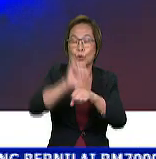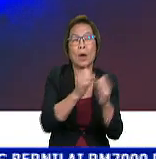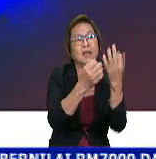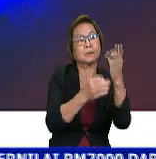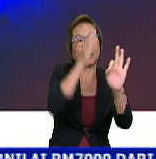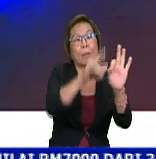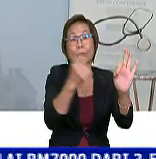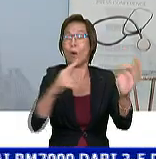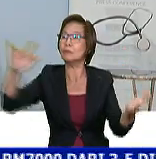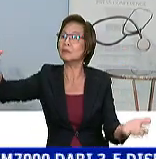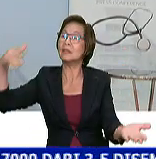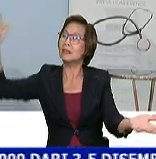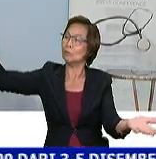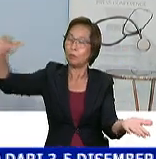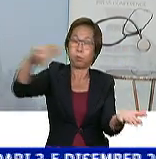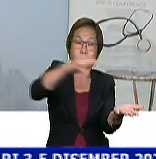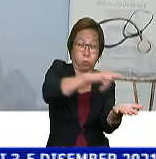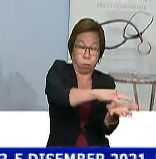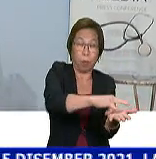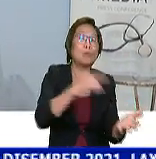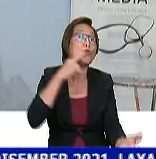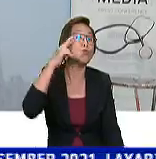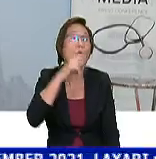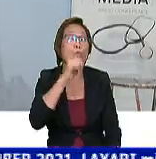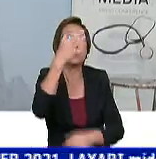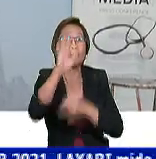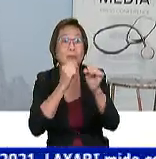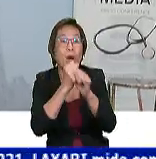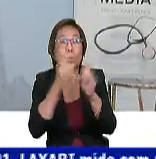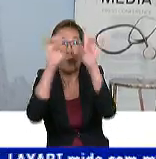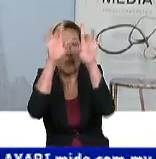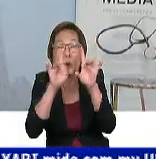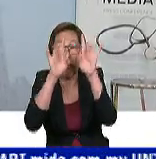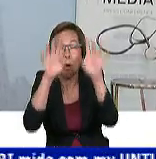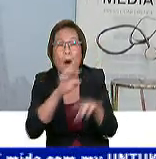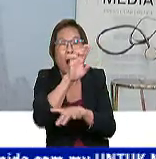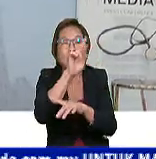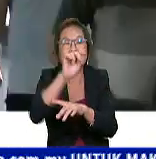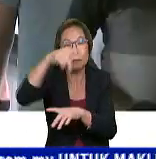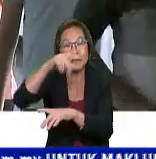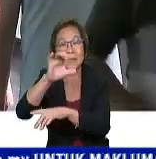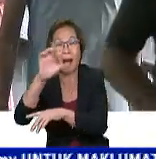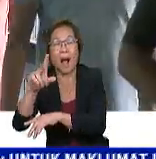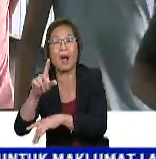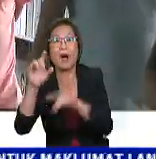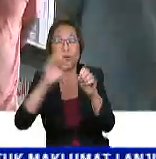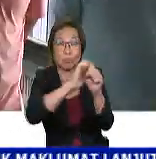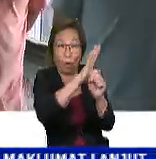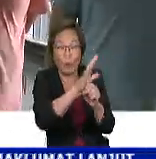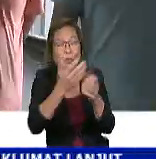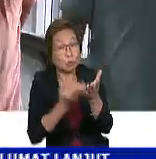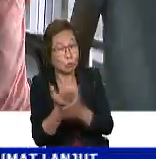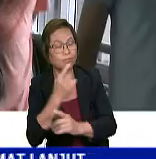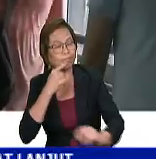lalu. Setibanya di KLIA, remaja 19 tahun itu menjalani ujian saringan RT-PCR COVID-19.